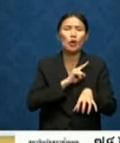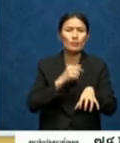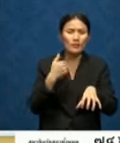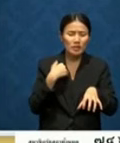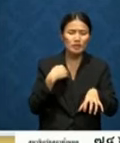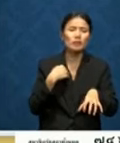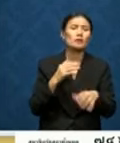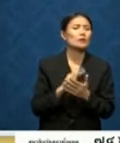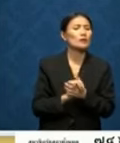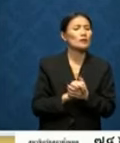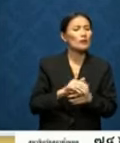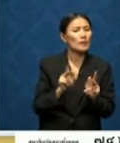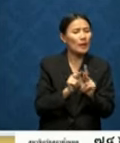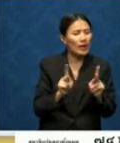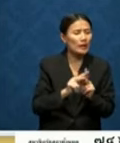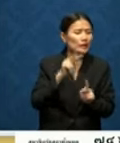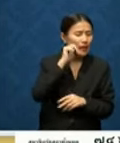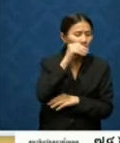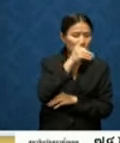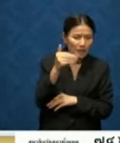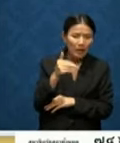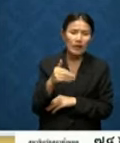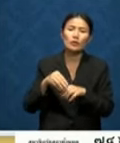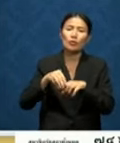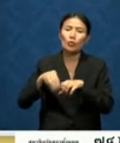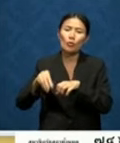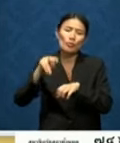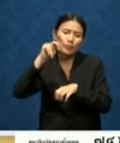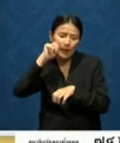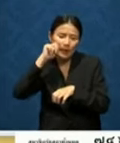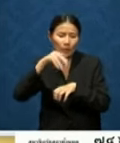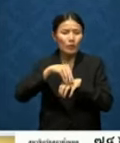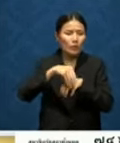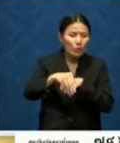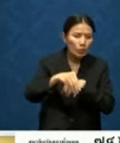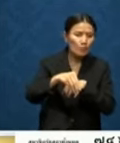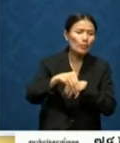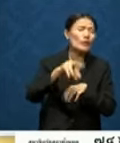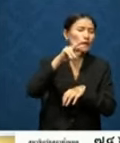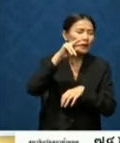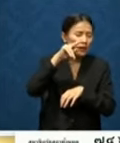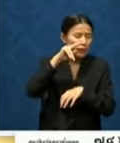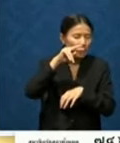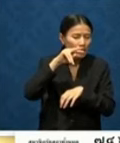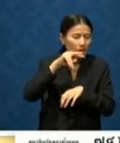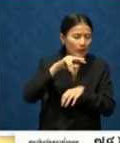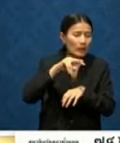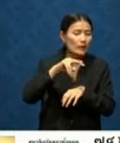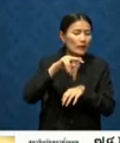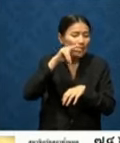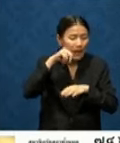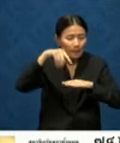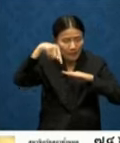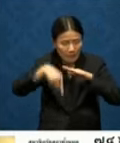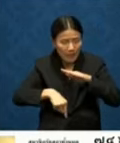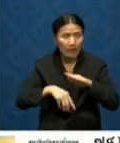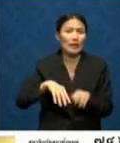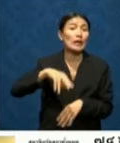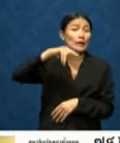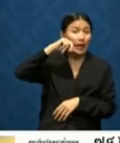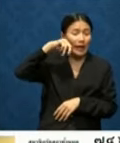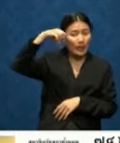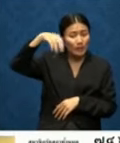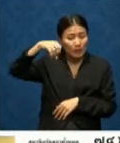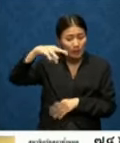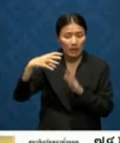้ำแ่งชาติกร้ชลประทาน กร้ซัดน้ำ กร้มซับบาดานการประปานหน่าคลลวง และการประปารส่นผู้